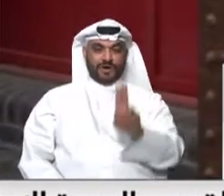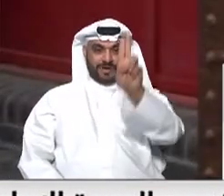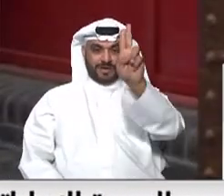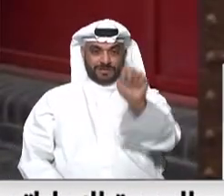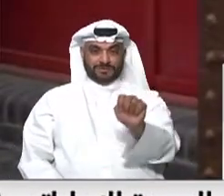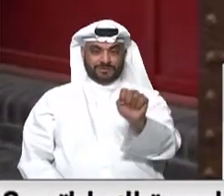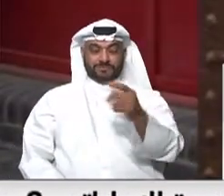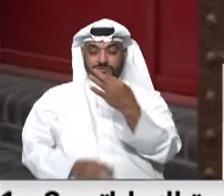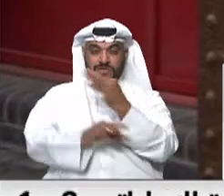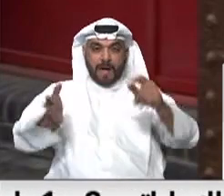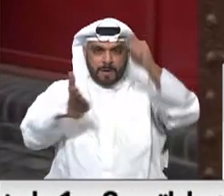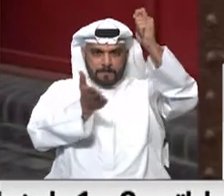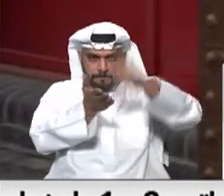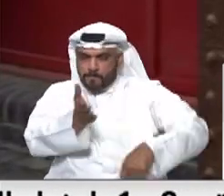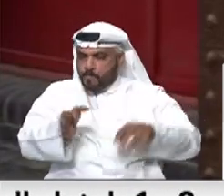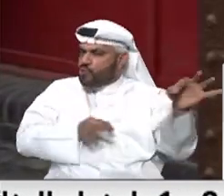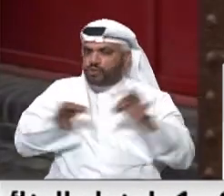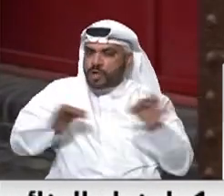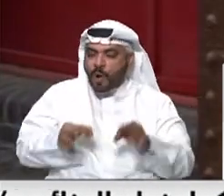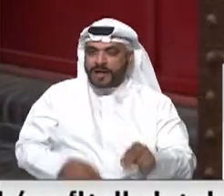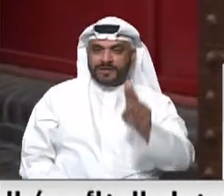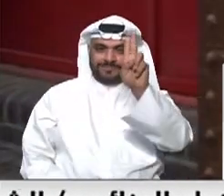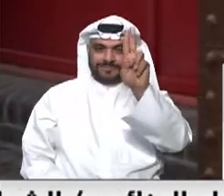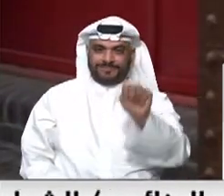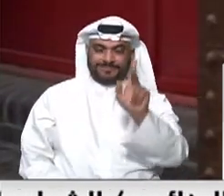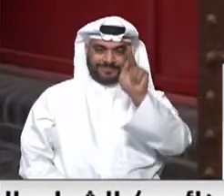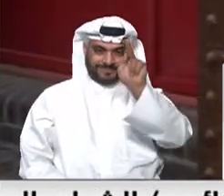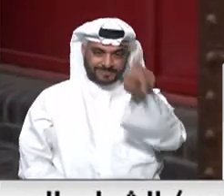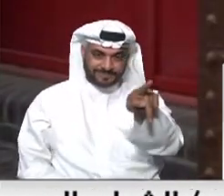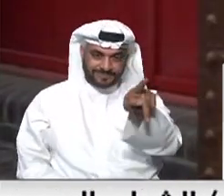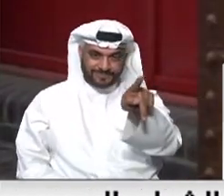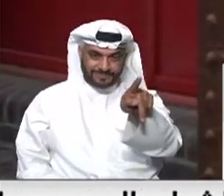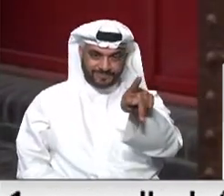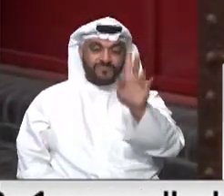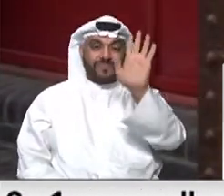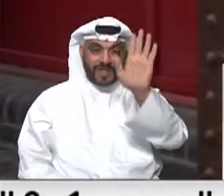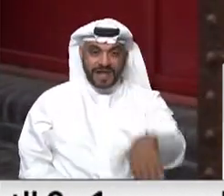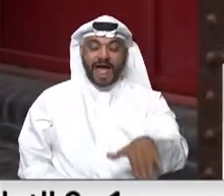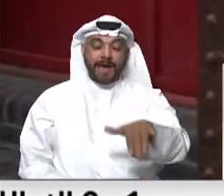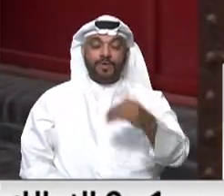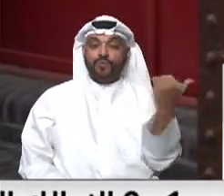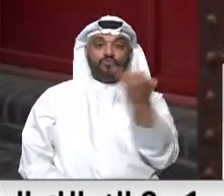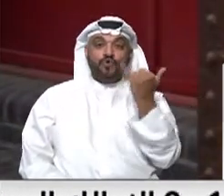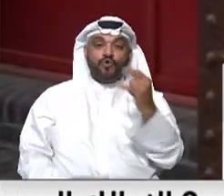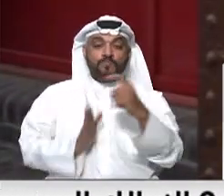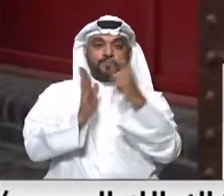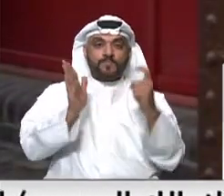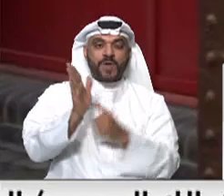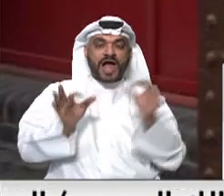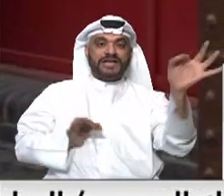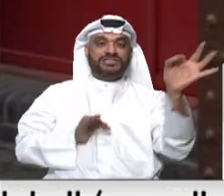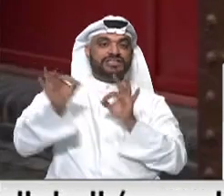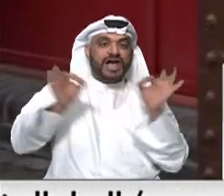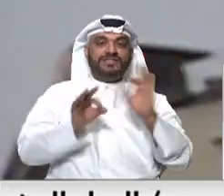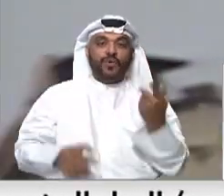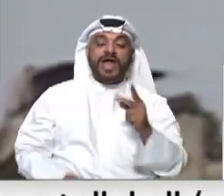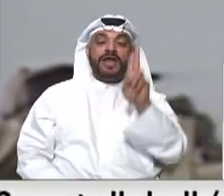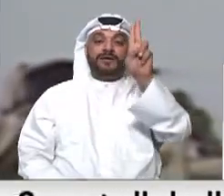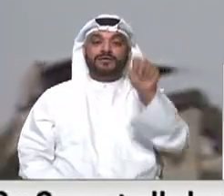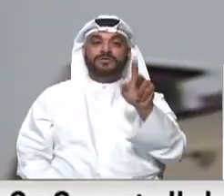هي اللي احتملها، فهنا أن التحالف الدولي كله مصدره الشرعية الدبلوماسية السياسية كانت